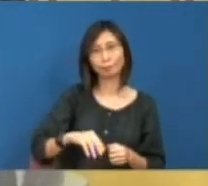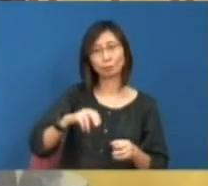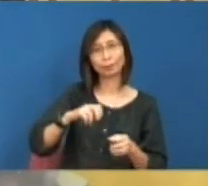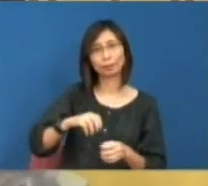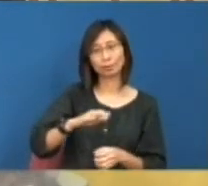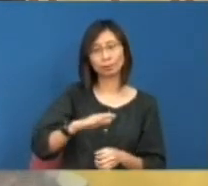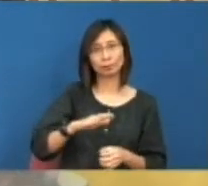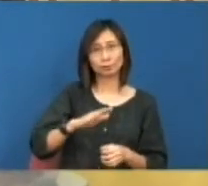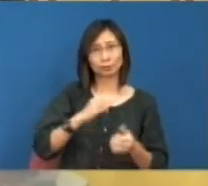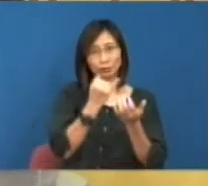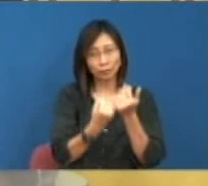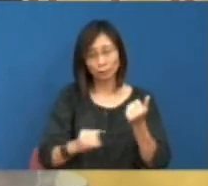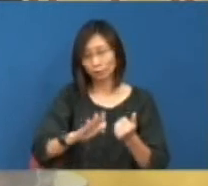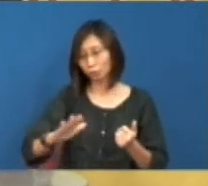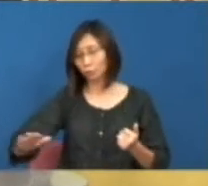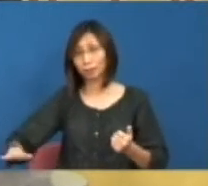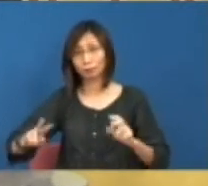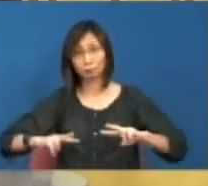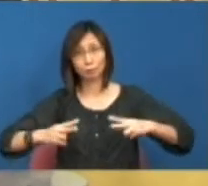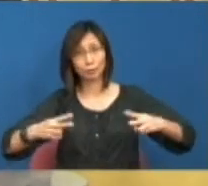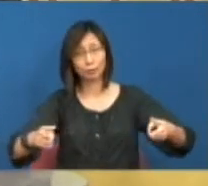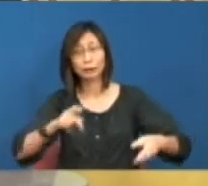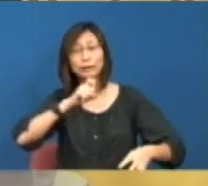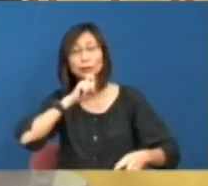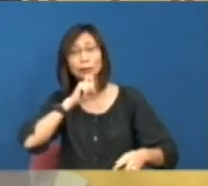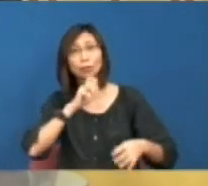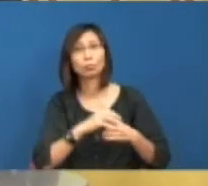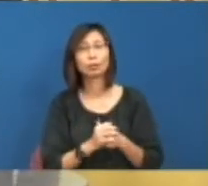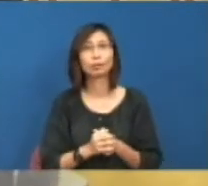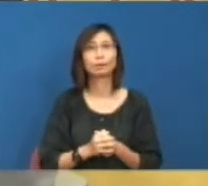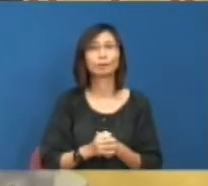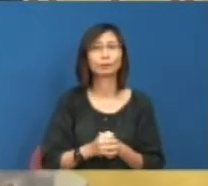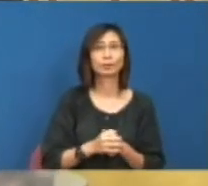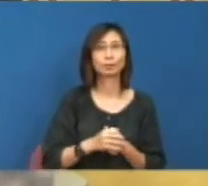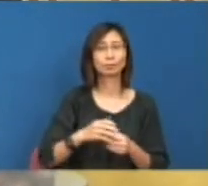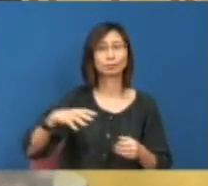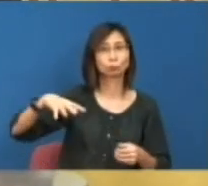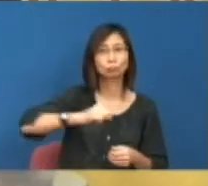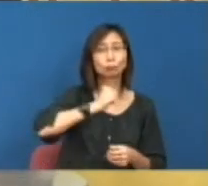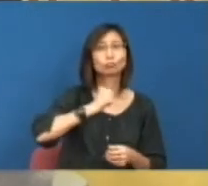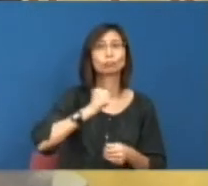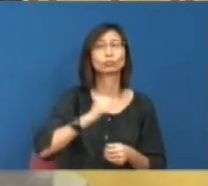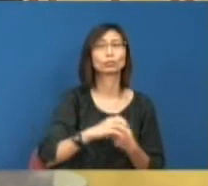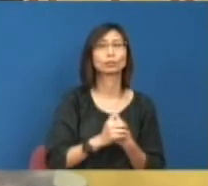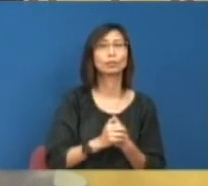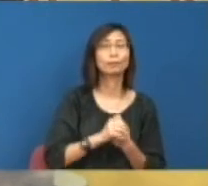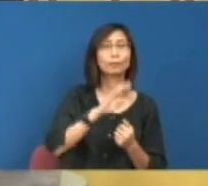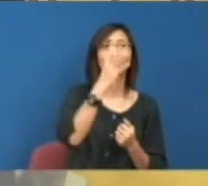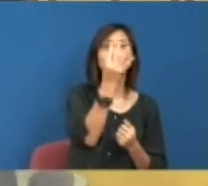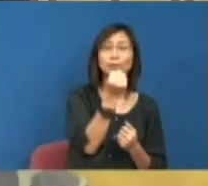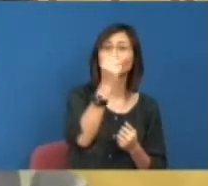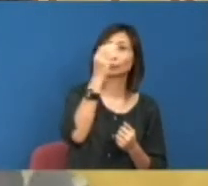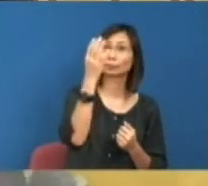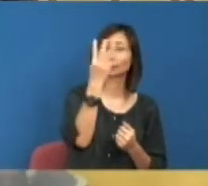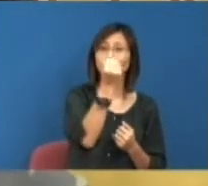更加好的發展機會啊，令到他們不會是用了 40% 的收入呢是去支